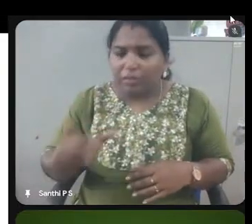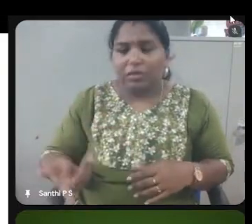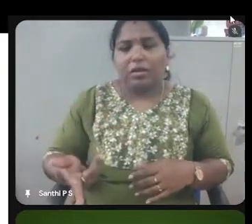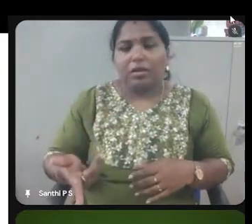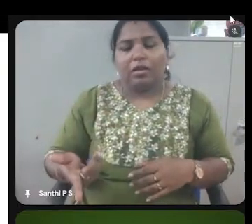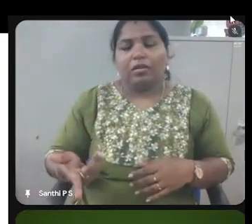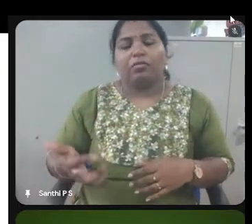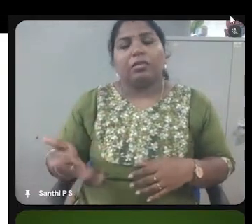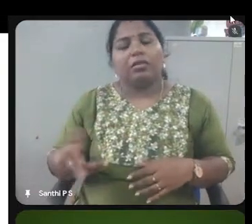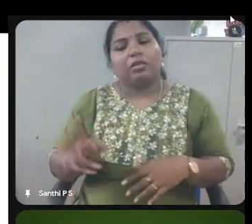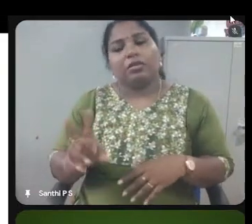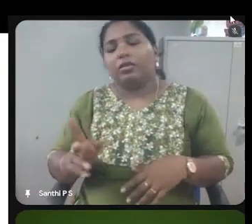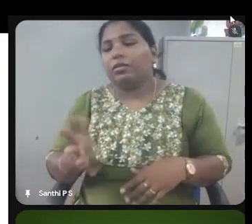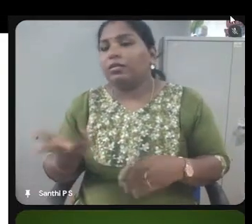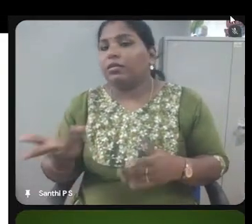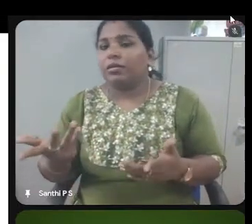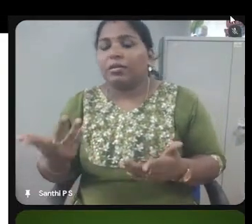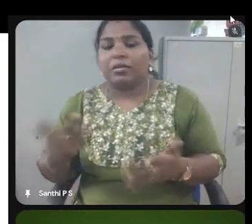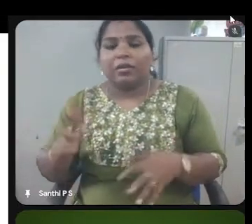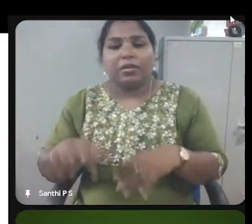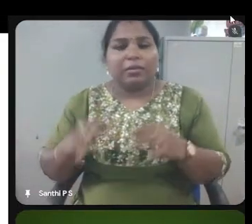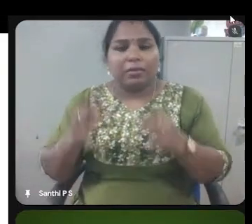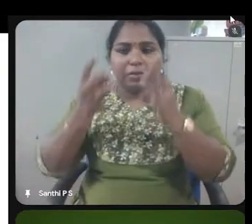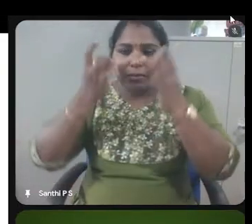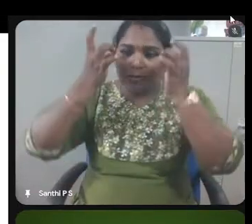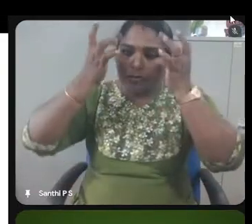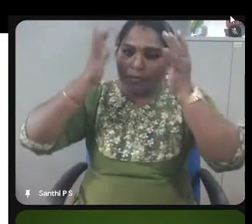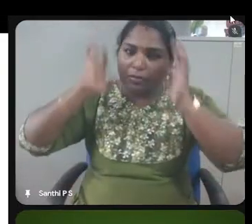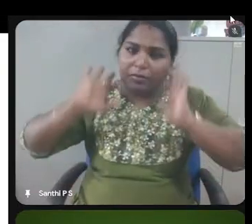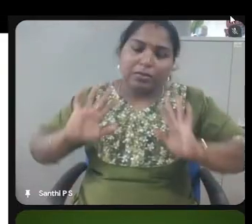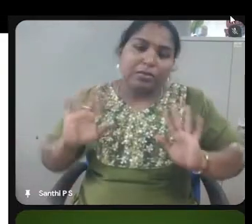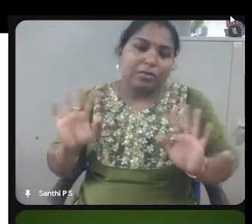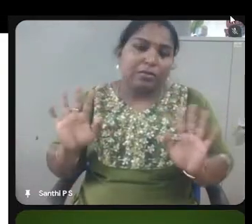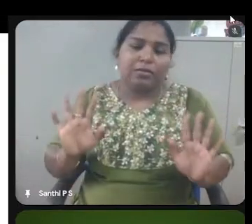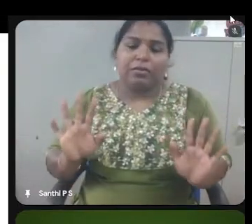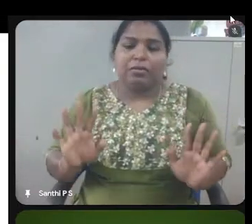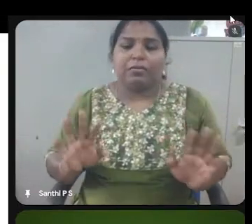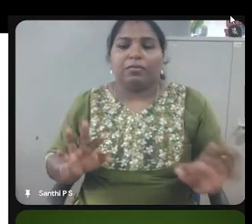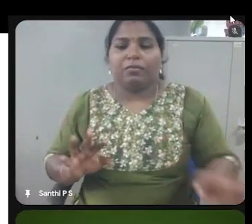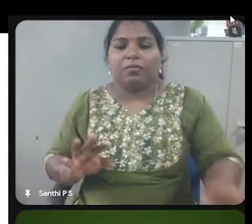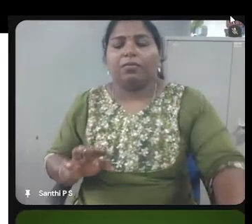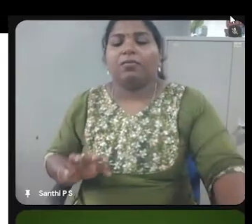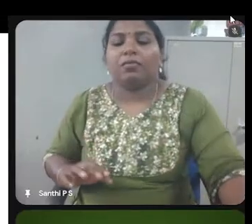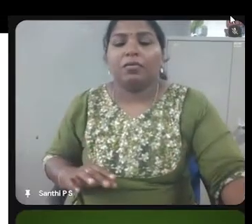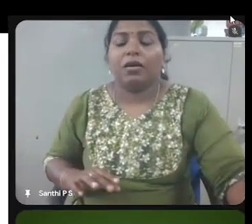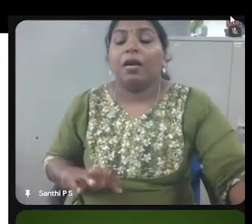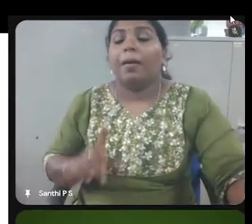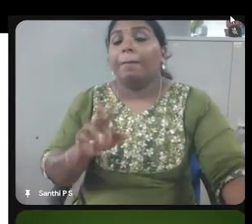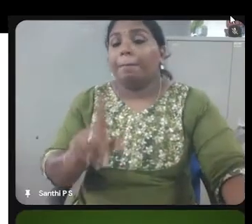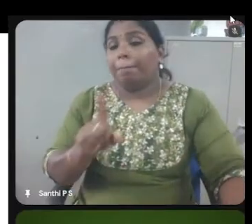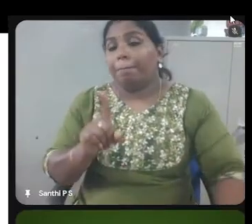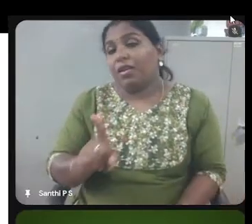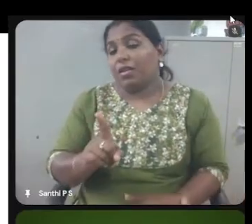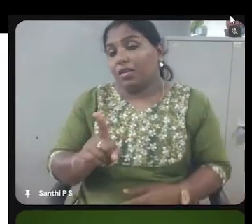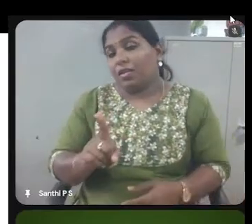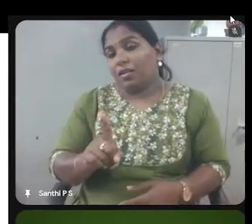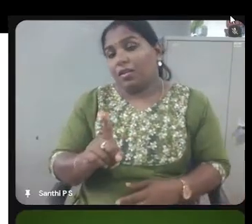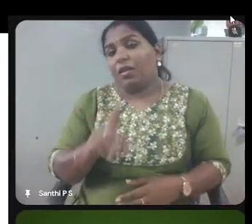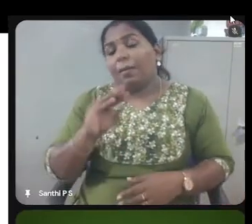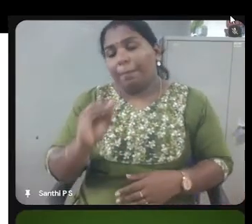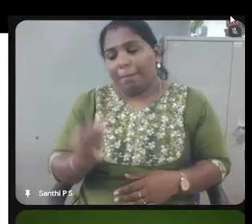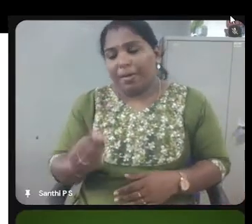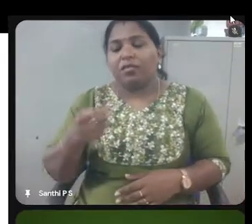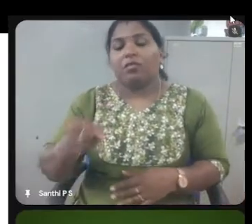ആളതിമ്മ കയറി പിടിക്കും. പിന്നെ പഴയതും പുതിയതുമായിട്ടുള്ള എല്ലാ പ്രശ്നങ്ങളും എടുത്തിടും ആള്. അപ്പൊ അമ്മ, എനിക്ക് തോന്നുന്നത് ഇത് ഇൻഡിവിജ്വലി നിങ്ങളൊന്ന് കാണിച്ചിട്ട്